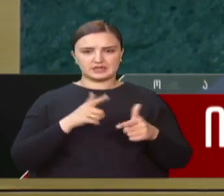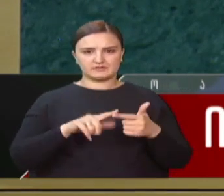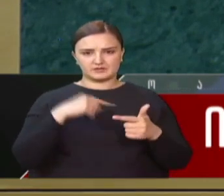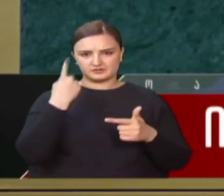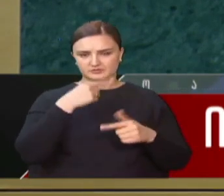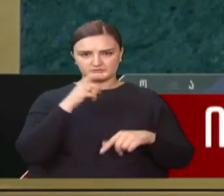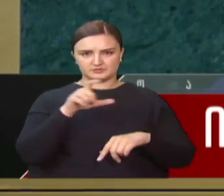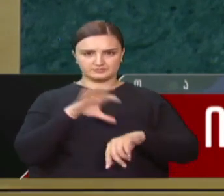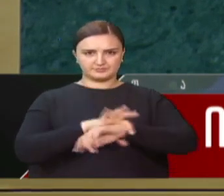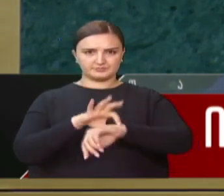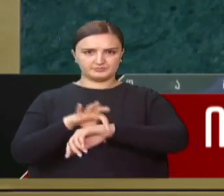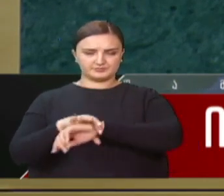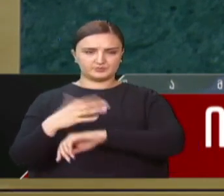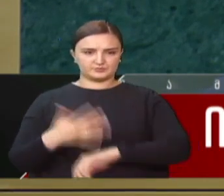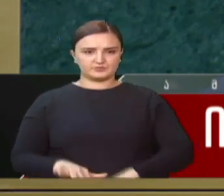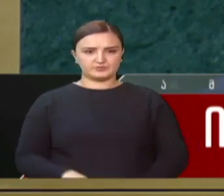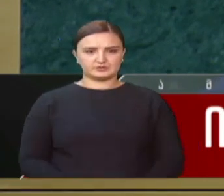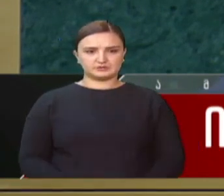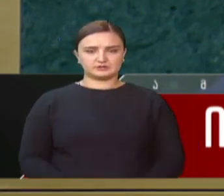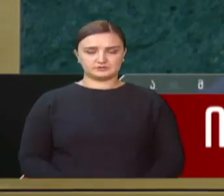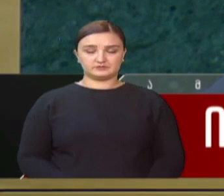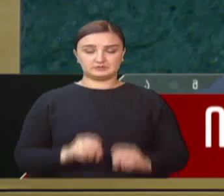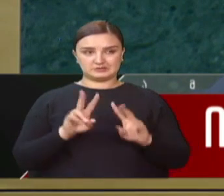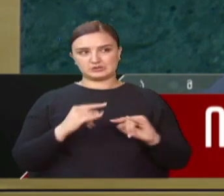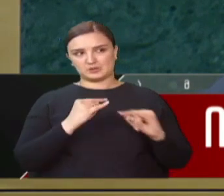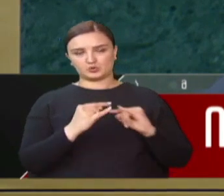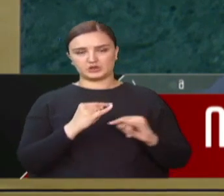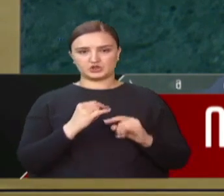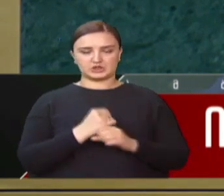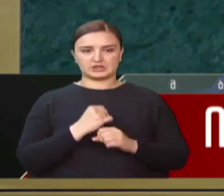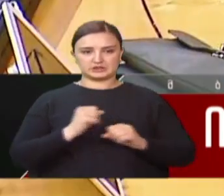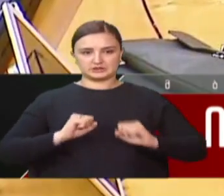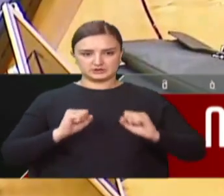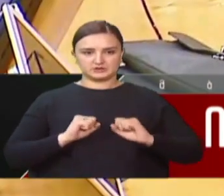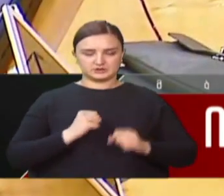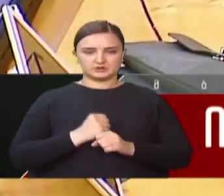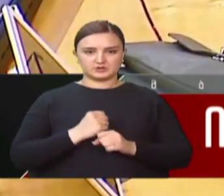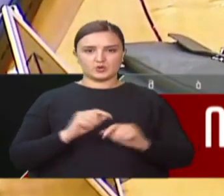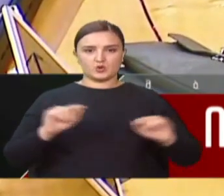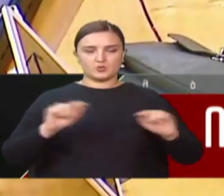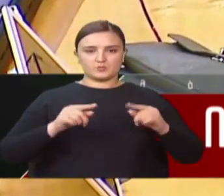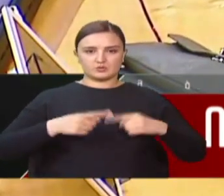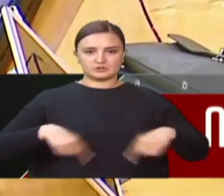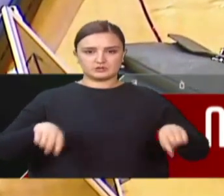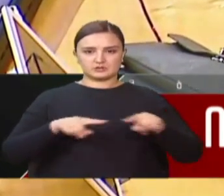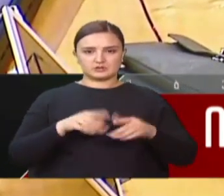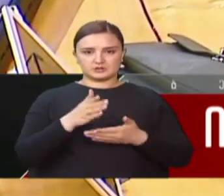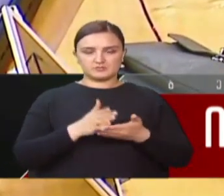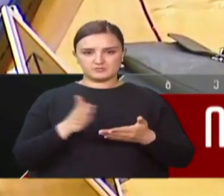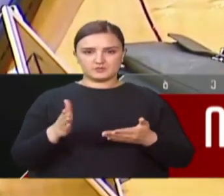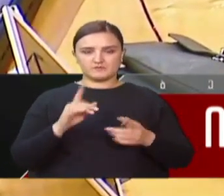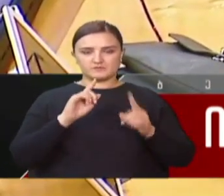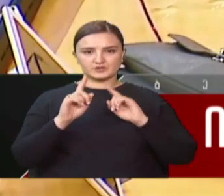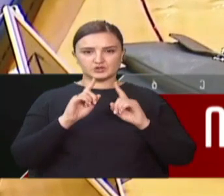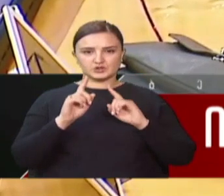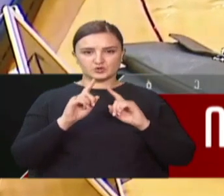დავინახთ ადამიანები, რომლებმაც აქ საბოტაჟი შეეცადნენ, რომ მოეწოს. Opoziției națiunilor, vinți schdoma protestis